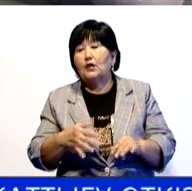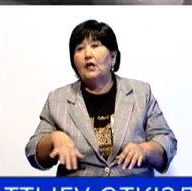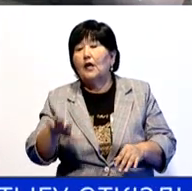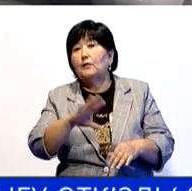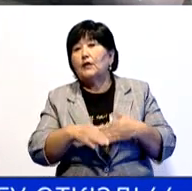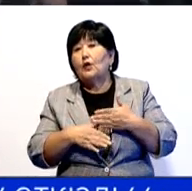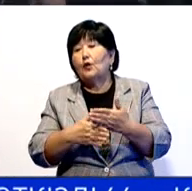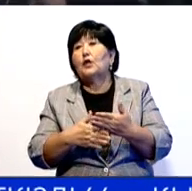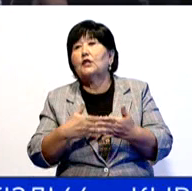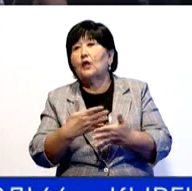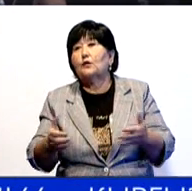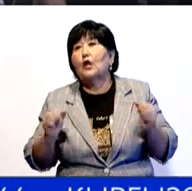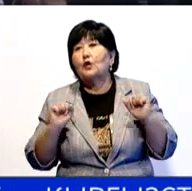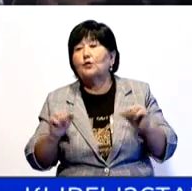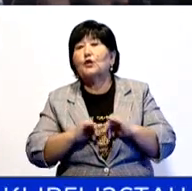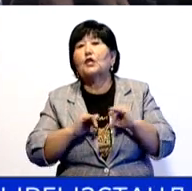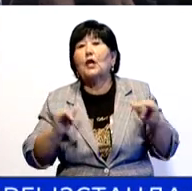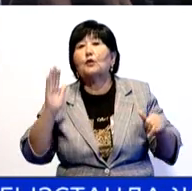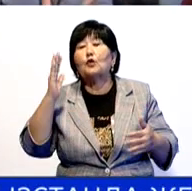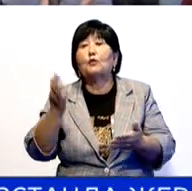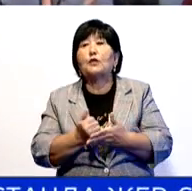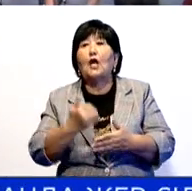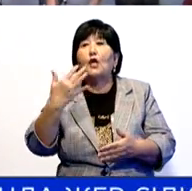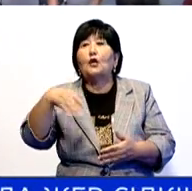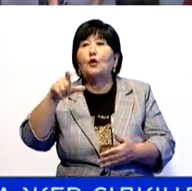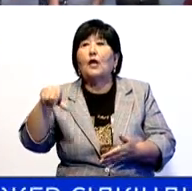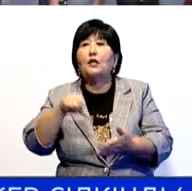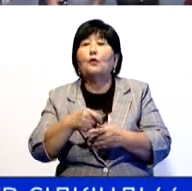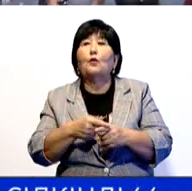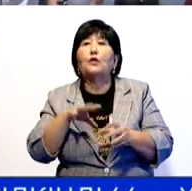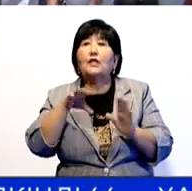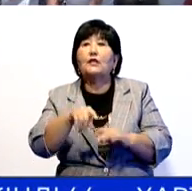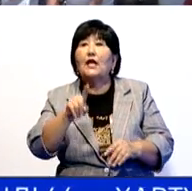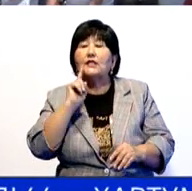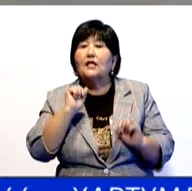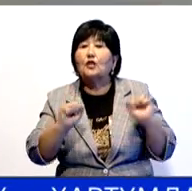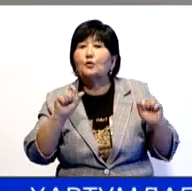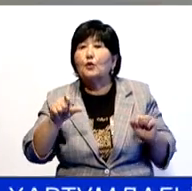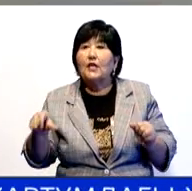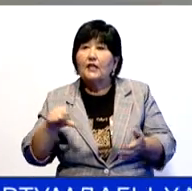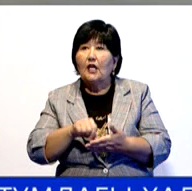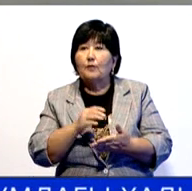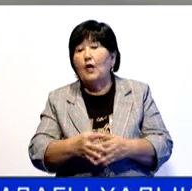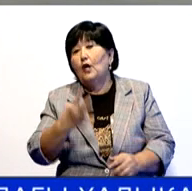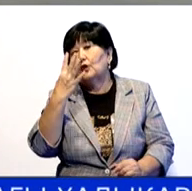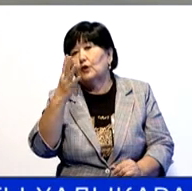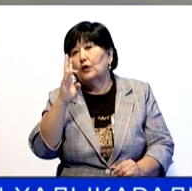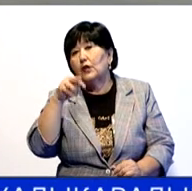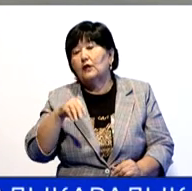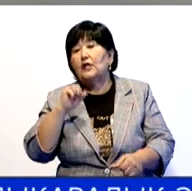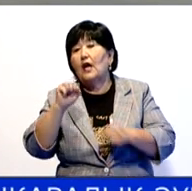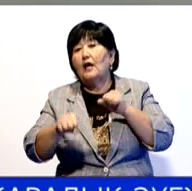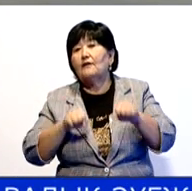отырып, бұқаралық спортты дамыту болып табылады. 50 адамдай қатысуда, оның ішінде жас спортшыларымыз да бар. 4 шақырымды